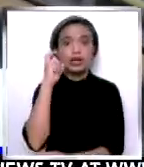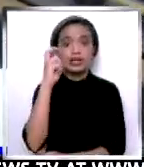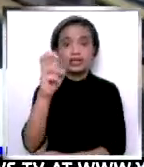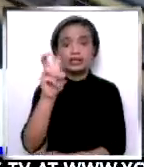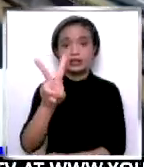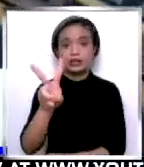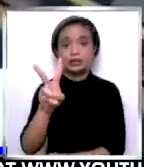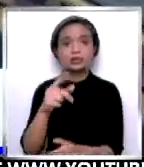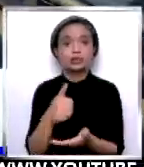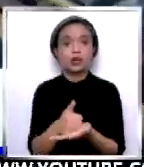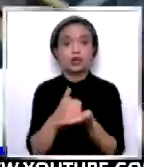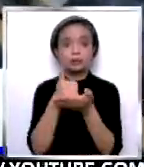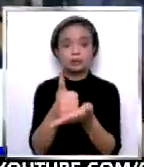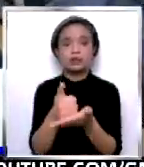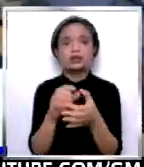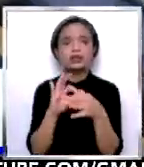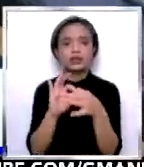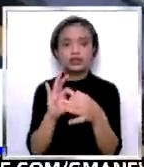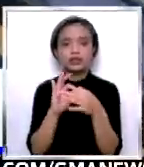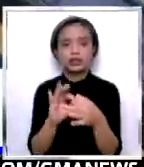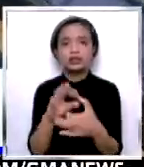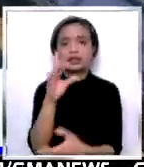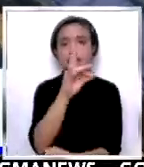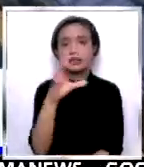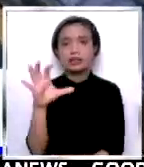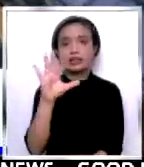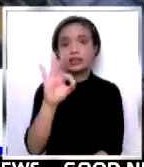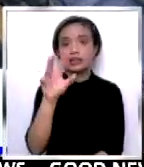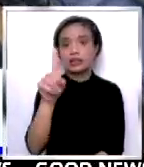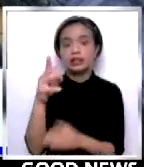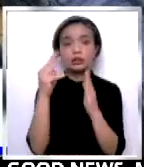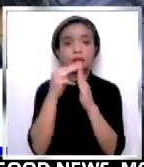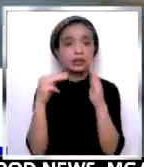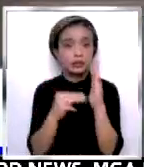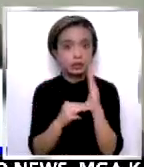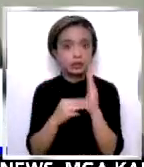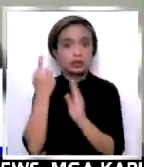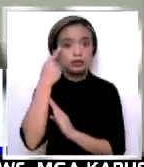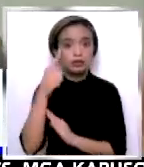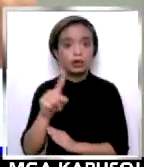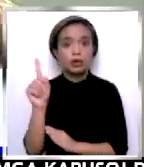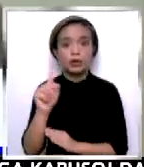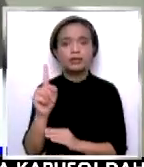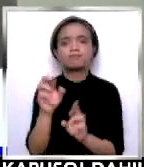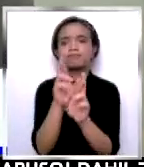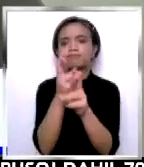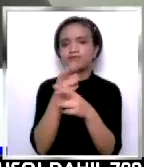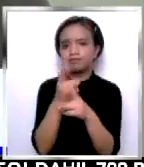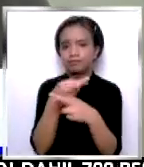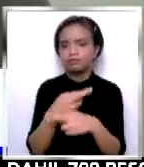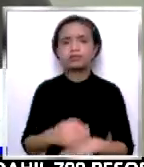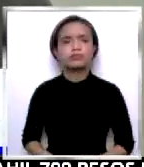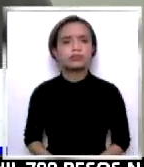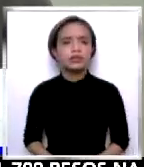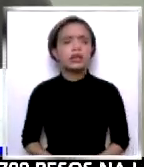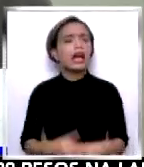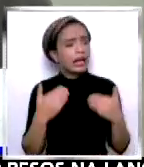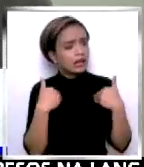sa operasyon at 891 million pesos para sa rehabilitasyon. Meron naman, ang problema lagi natin